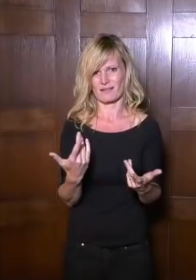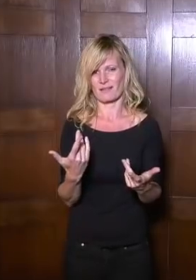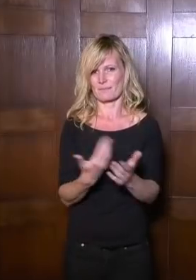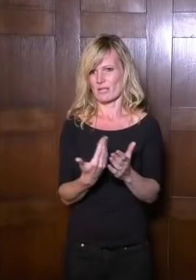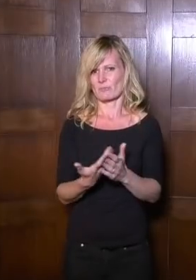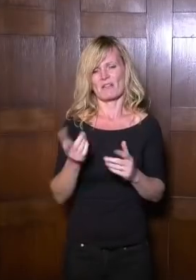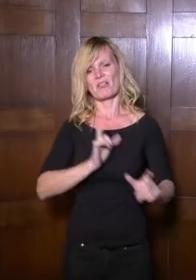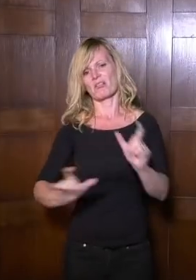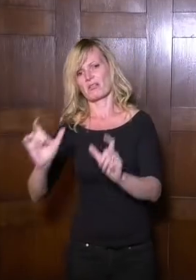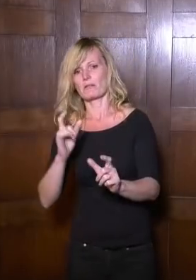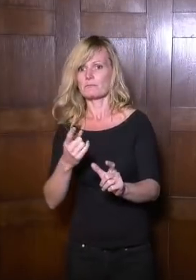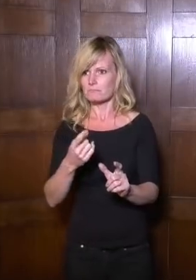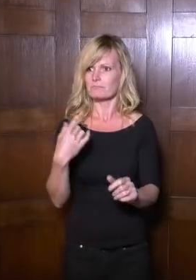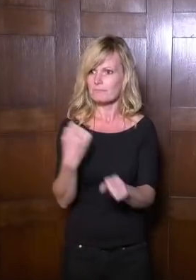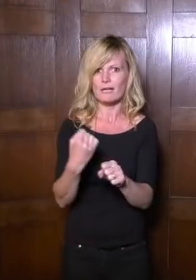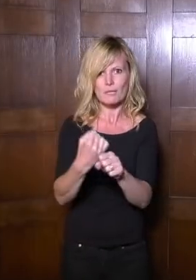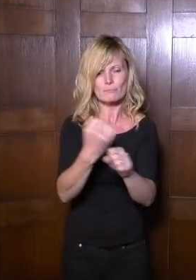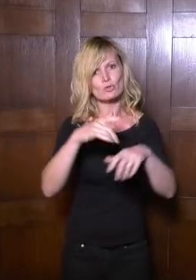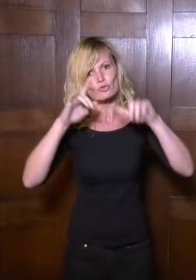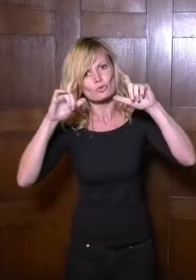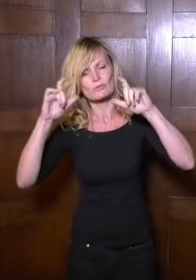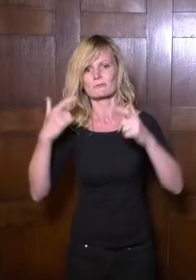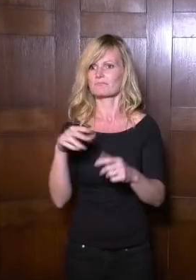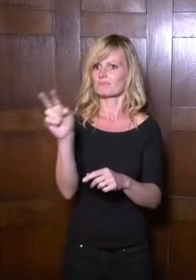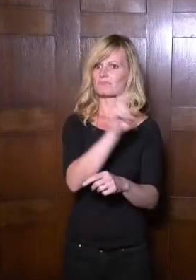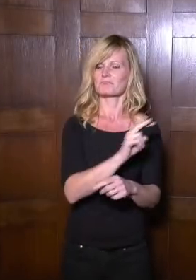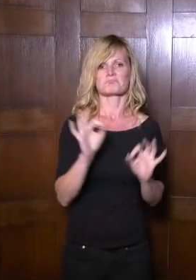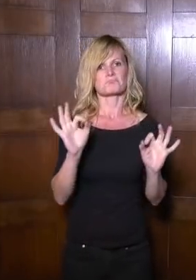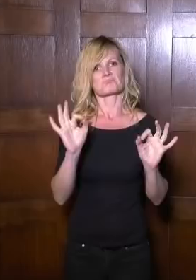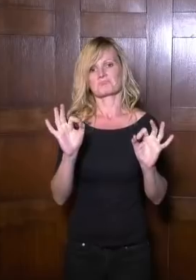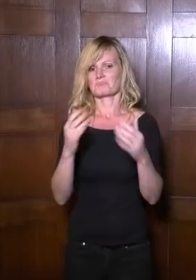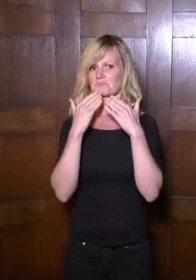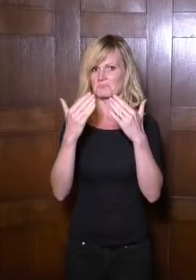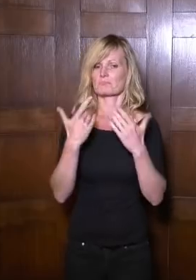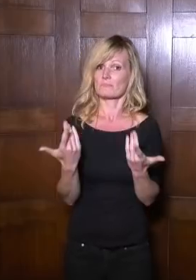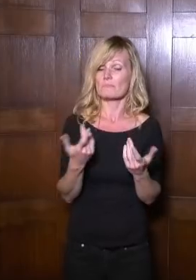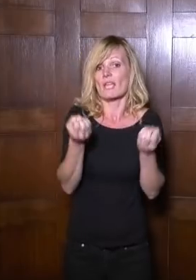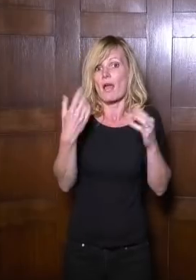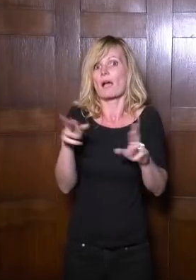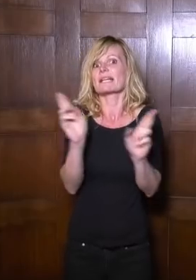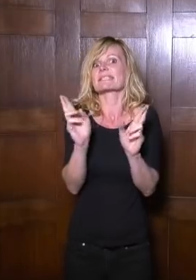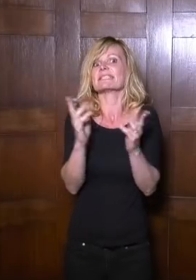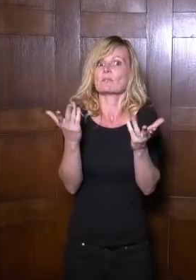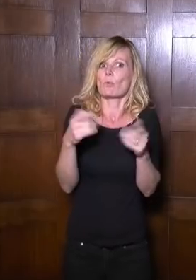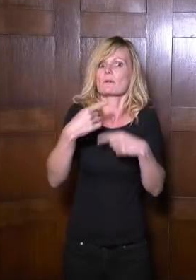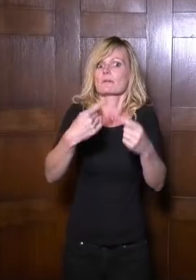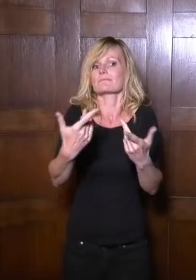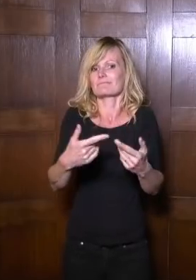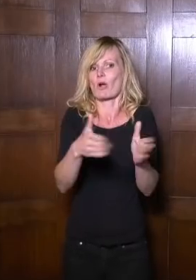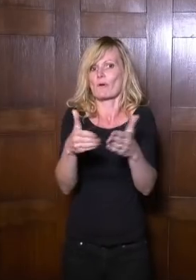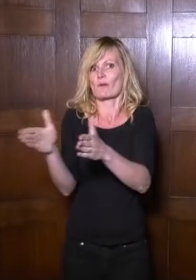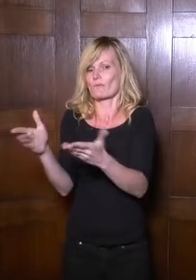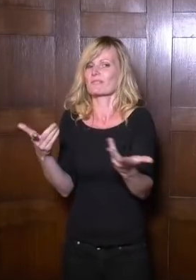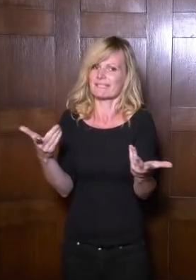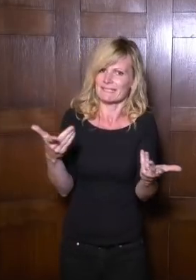eben auch schützt, das ist im Grunde genommen das, was wir jetzt vorhaben, sehr riskant, ich wage es mal so zu behaupten. Und das ist einfach so